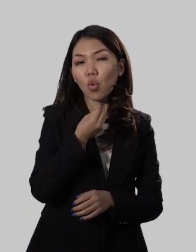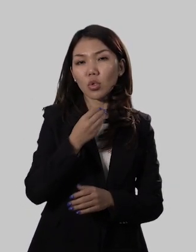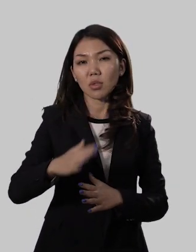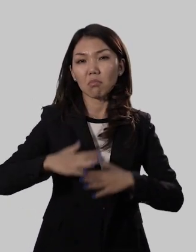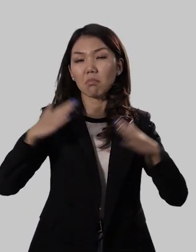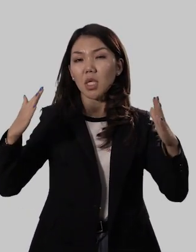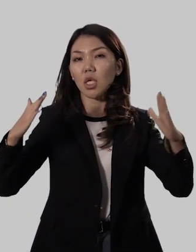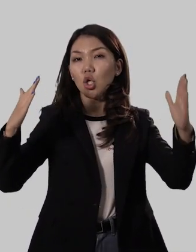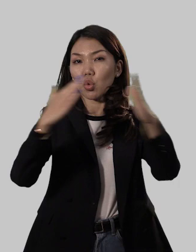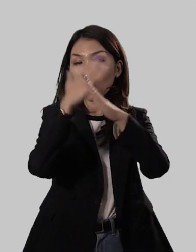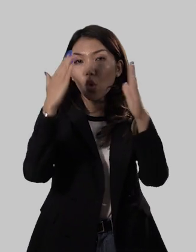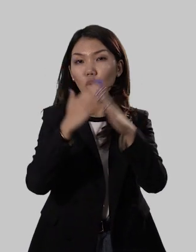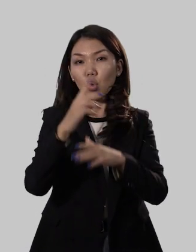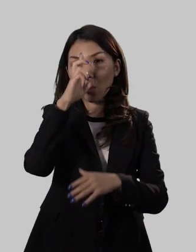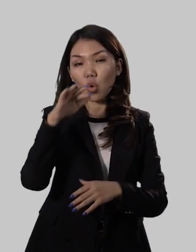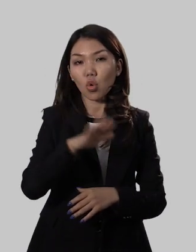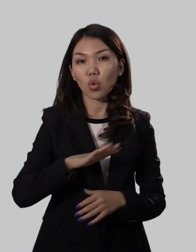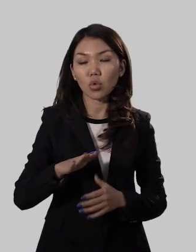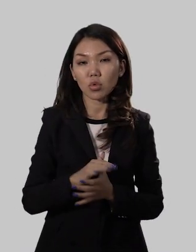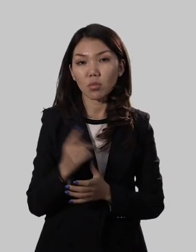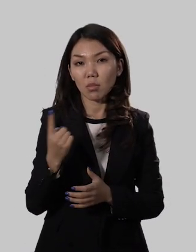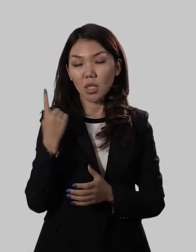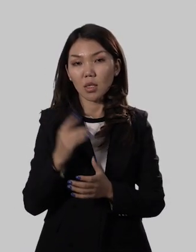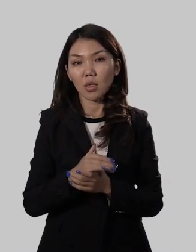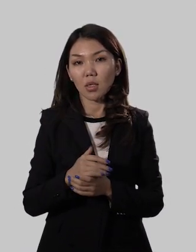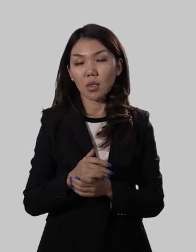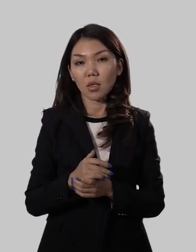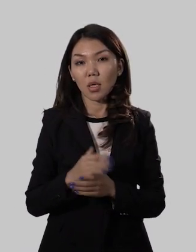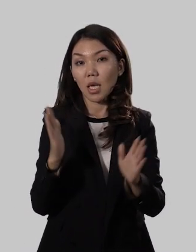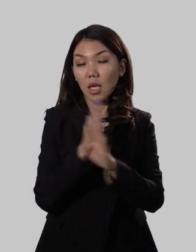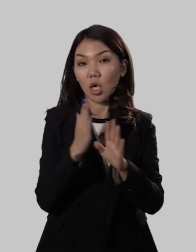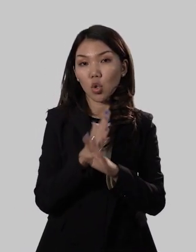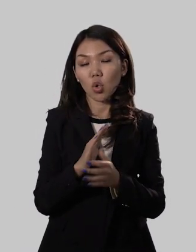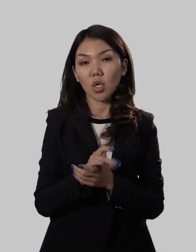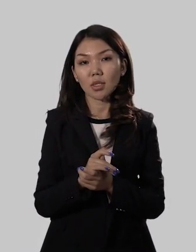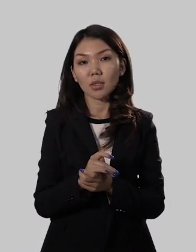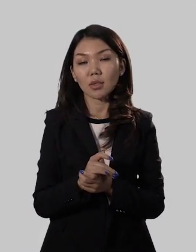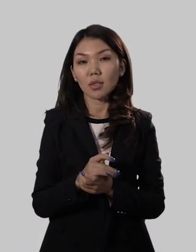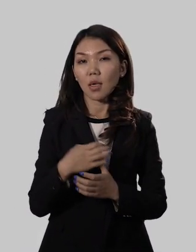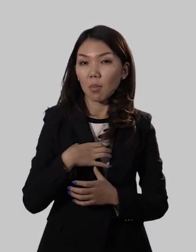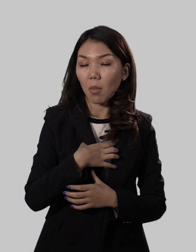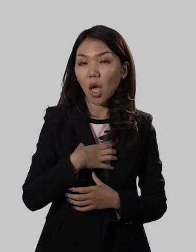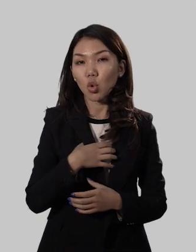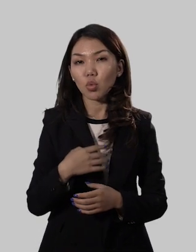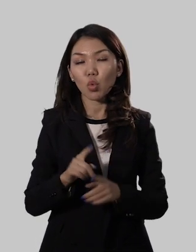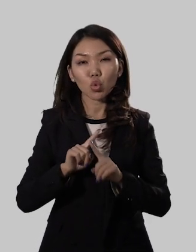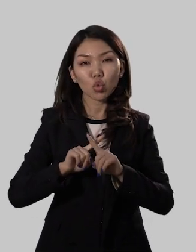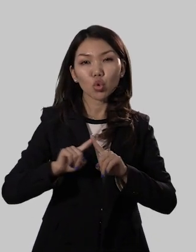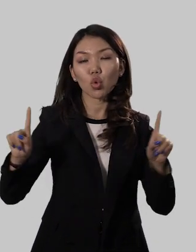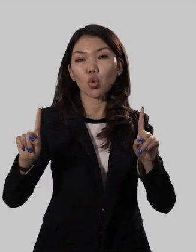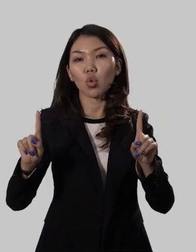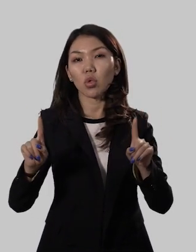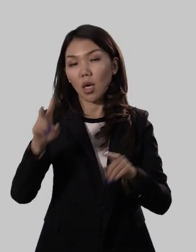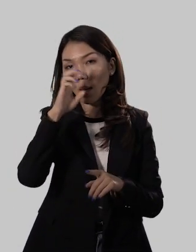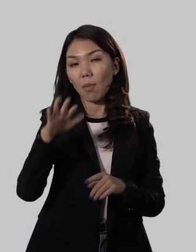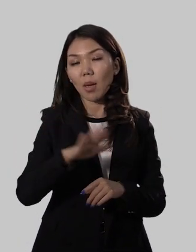тоолуу өлкөлөрдүн бири. Өлкөбүздө экологиялык эстетикалык баалуулугу менен